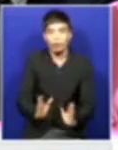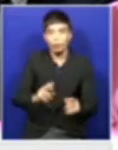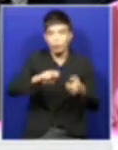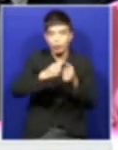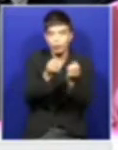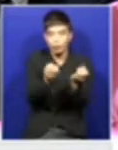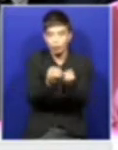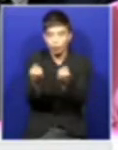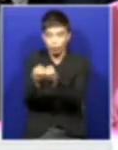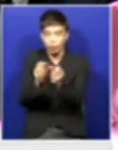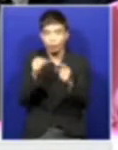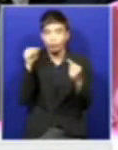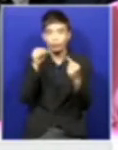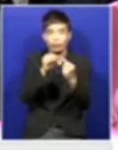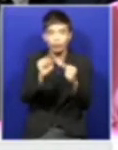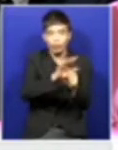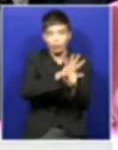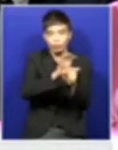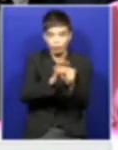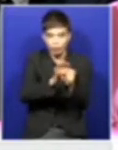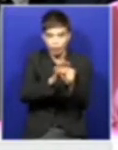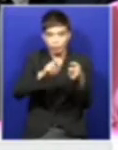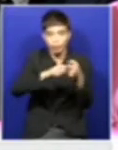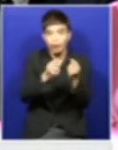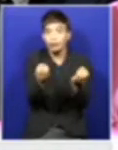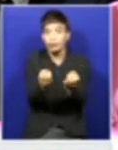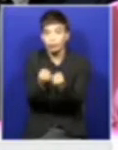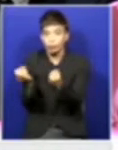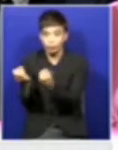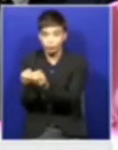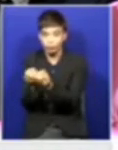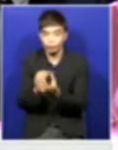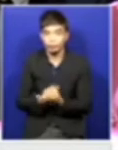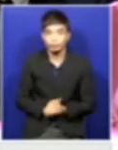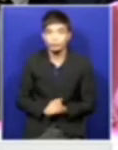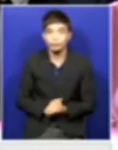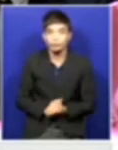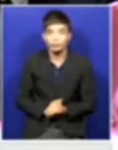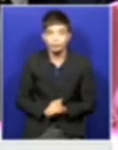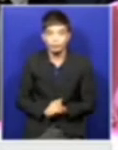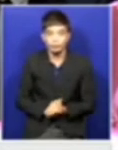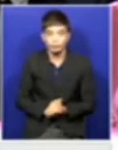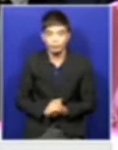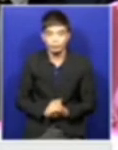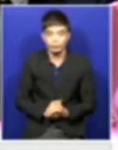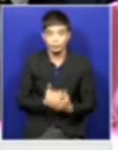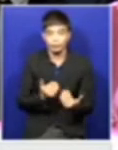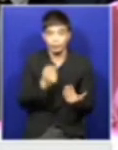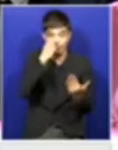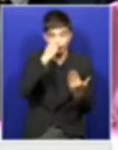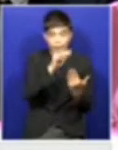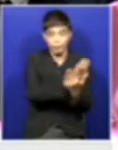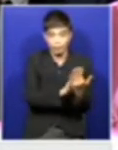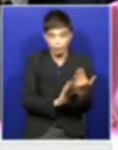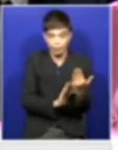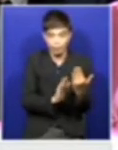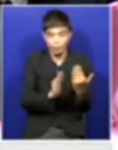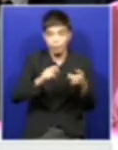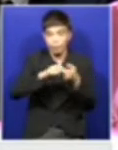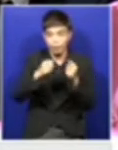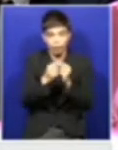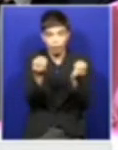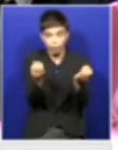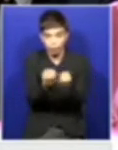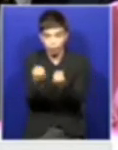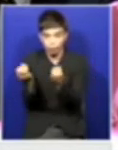ดของโรคโควิดโคโรนา19ซึ่งประเทศไทยได้ประสบปัญหาโควิด